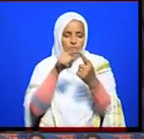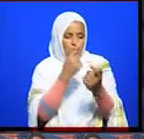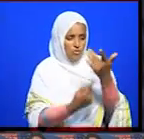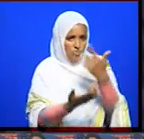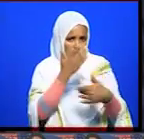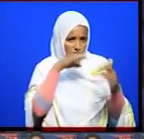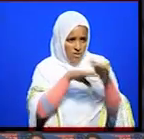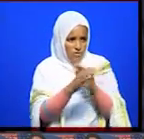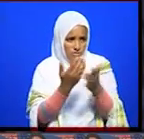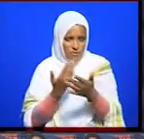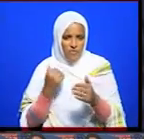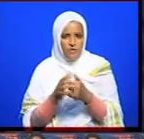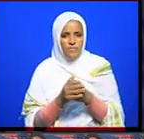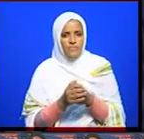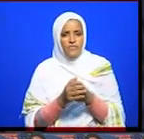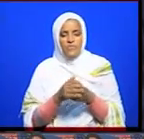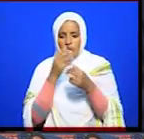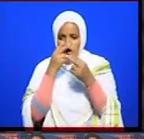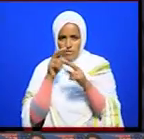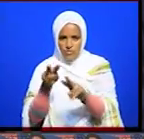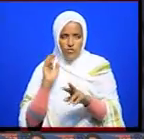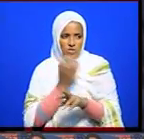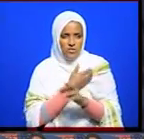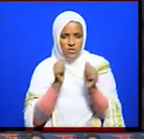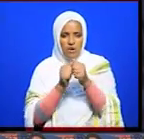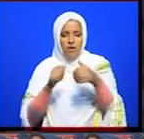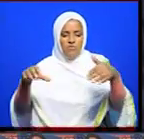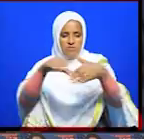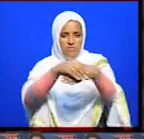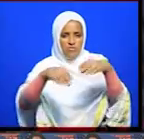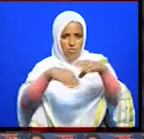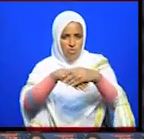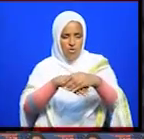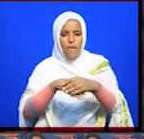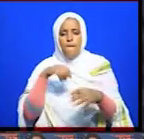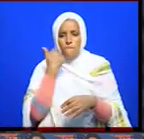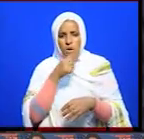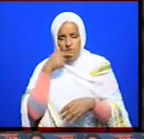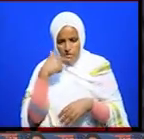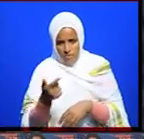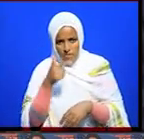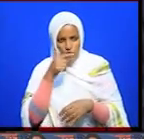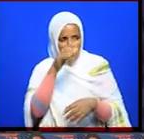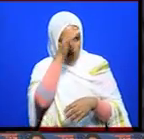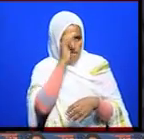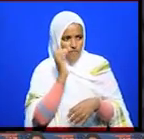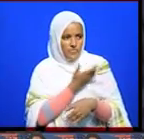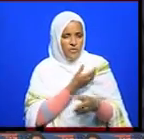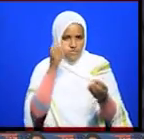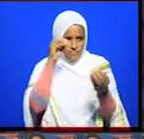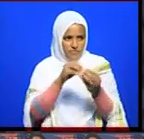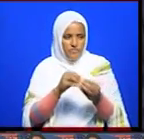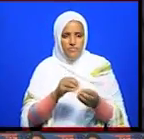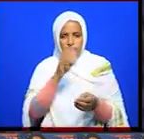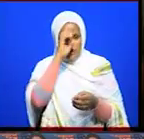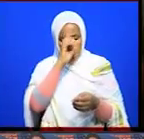በመጀመሪያ ወደ ውይይታችን ከመግባታችን በፊት ከተመልካቾቻችን ጋር እንተዋወቅና ማን ማን እንባላለን የሚለውን